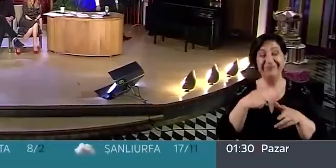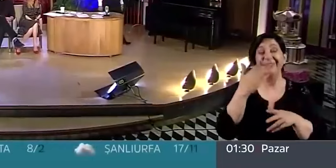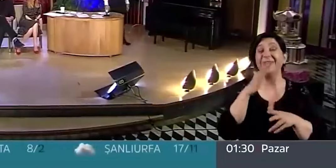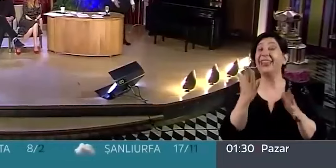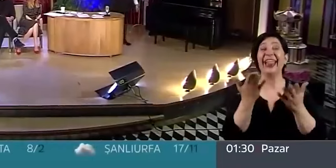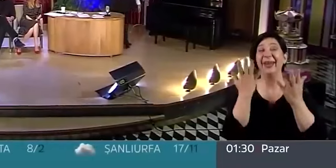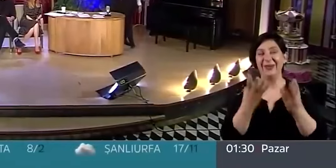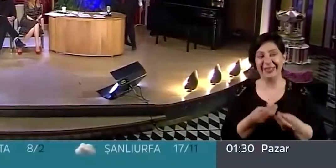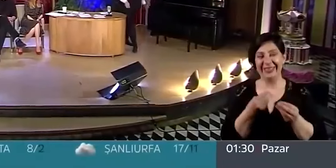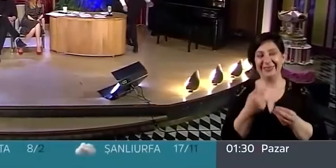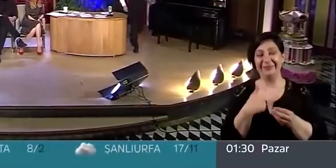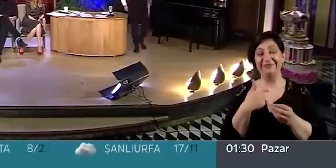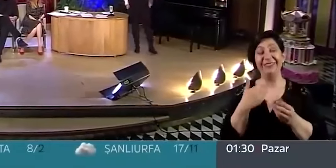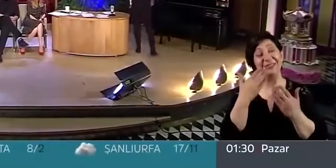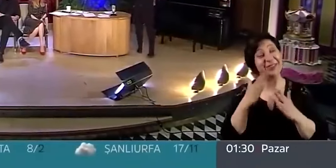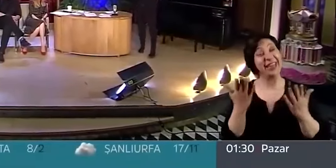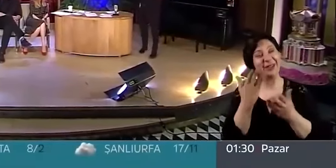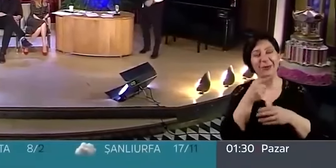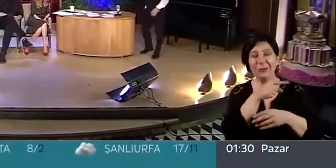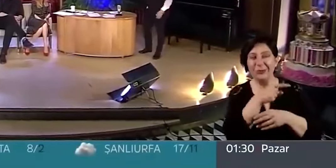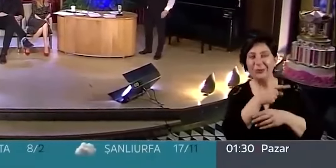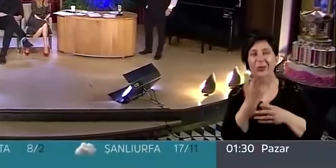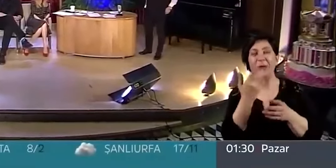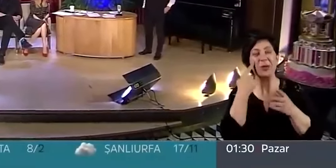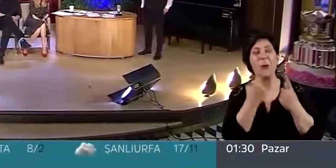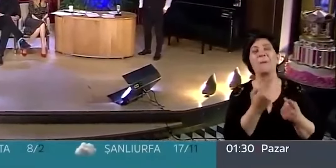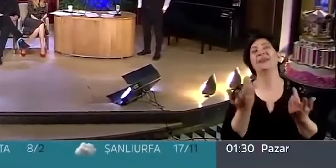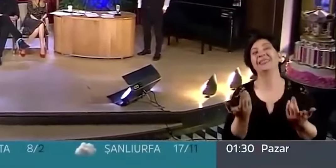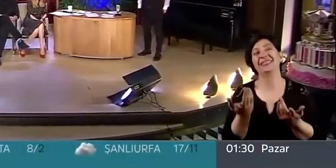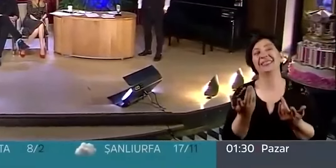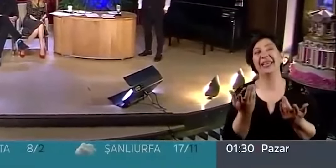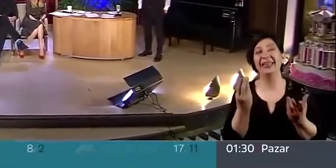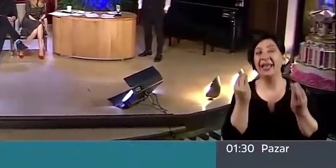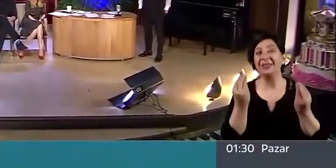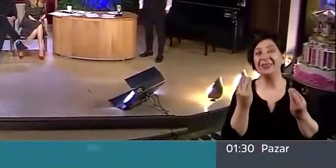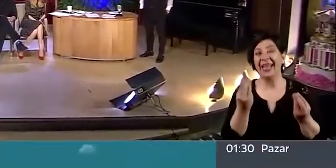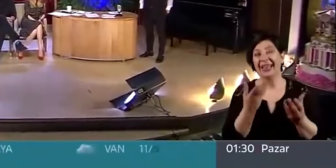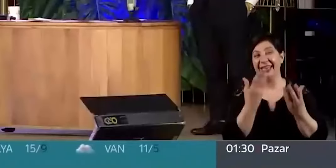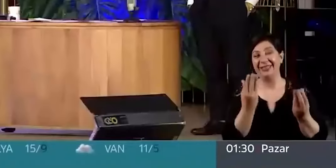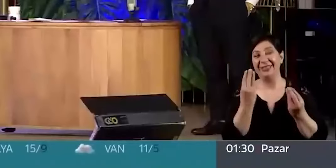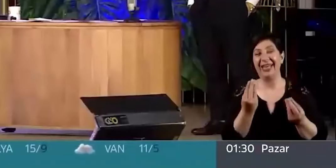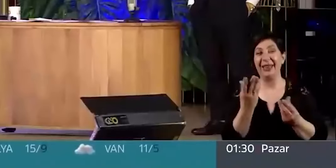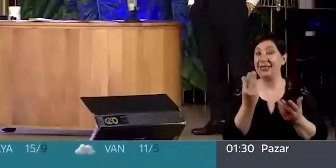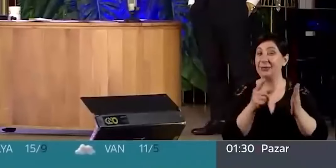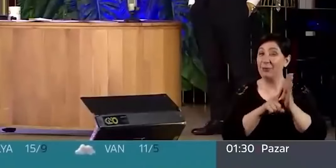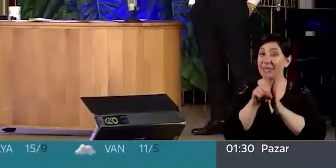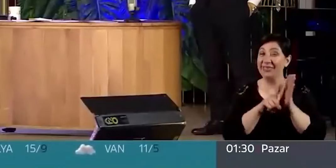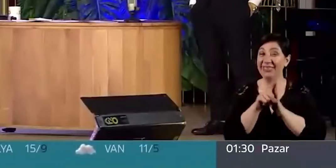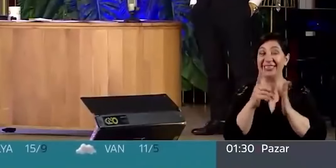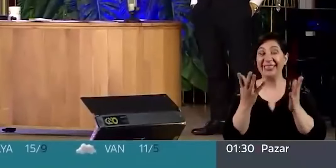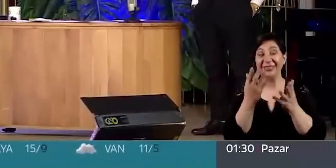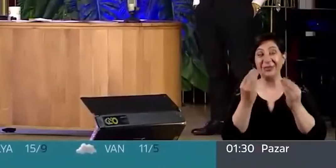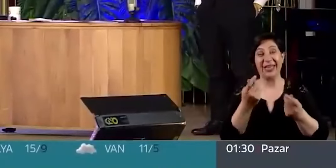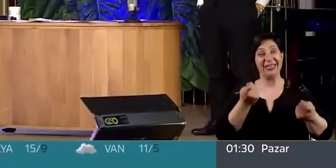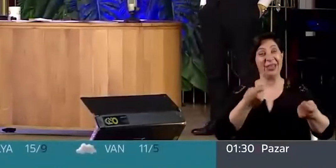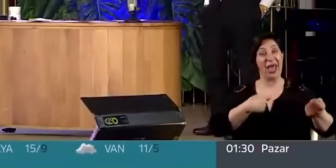ya? Biz yokken neler oldu? Şu olayı bile takip edemedik ya. Ne güzel, ne güzel, nasıl başarılı, nasıl güzel